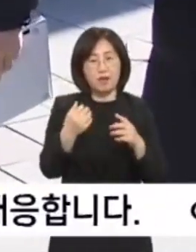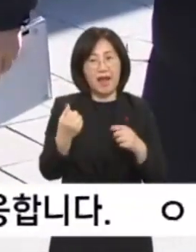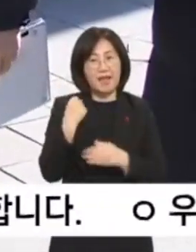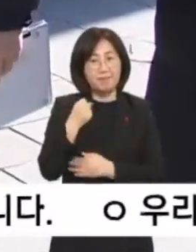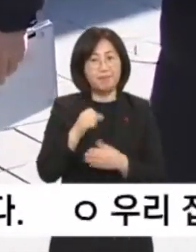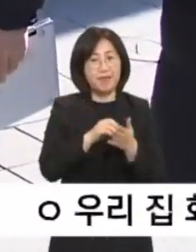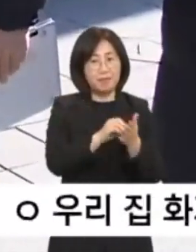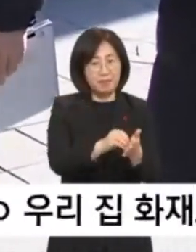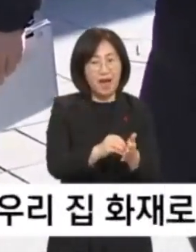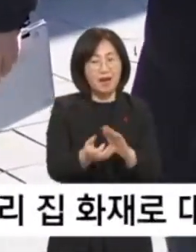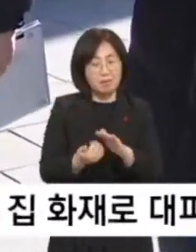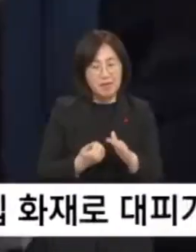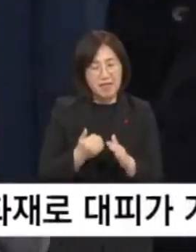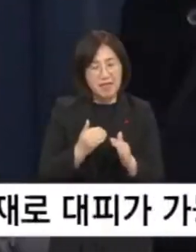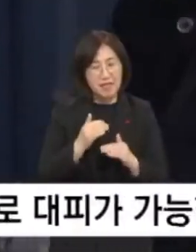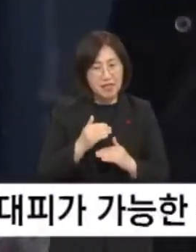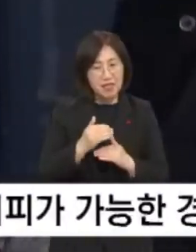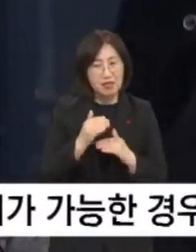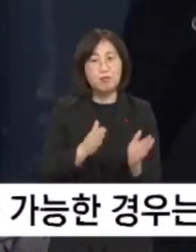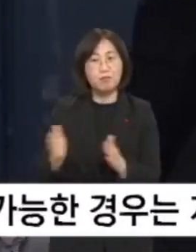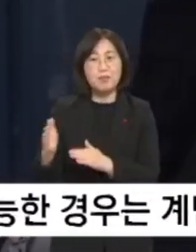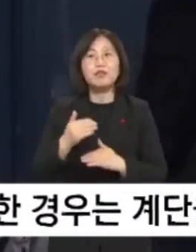진행되고 있다는 분석이 나오고 있습니다